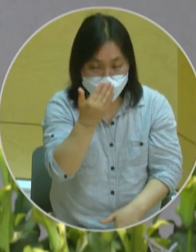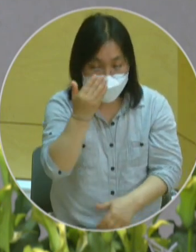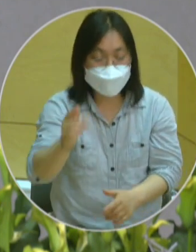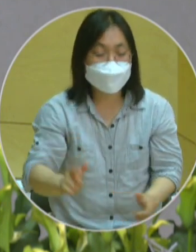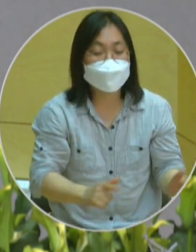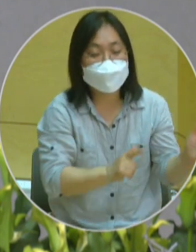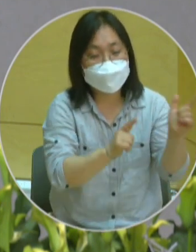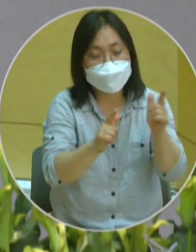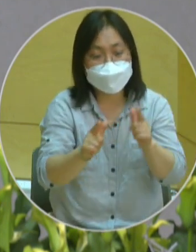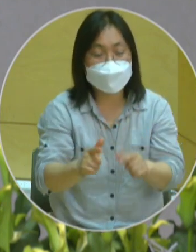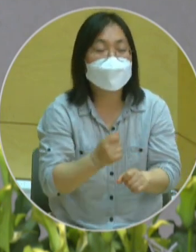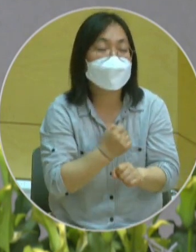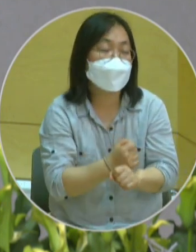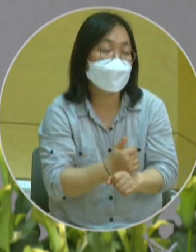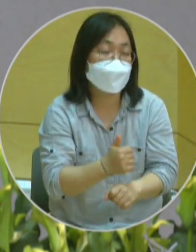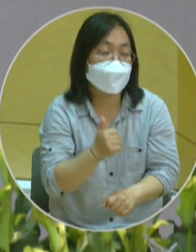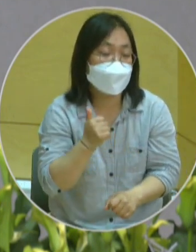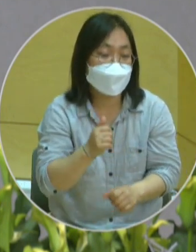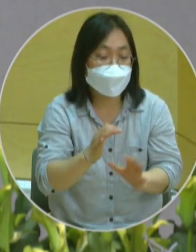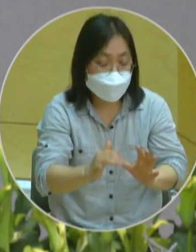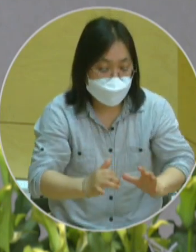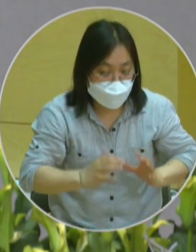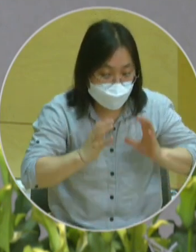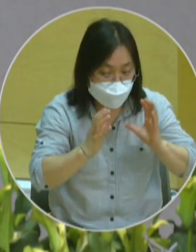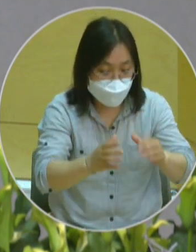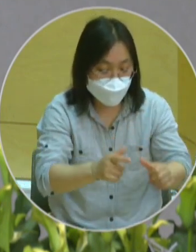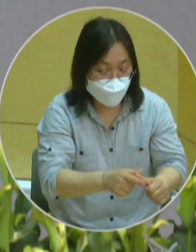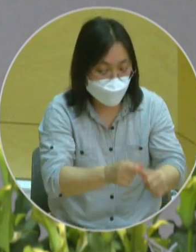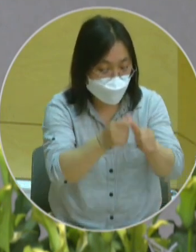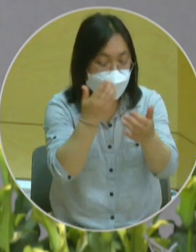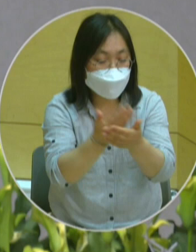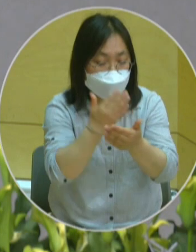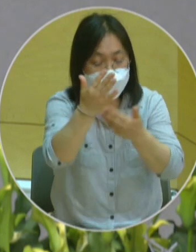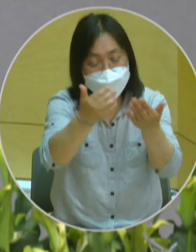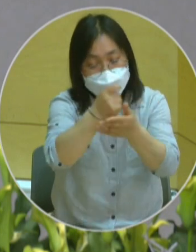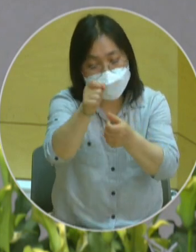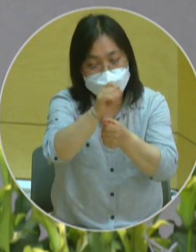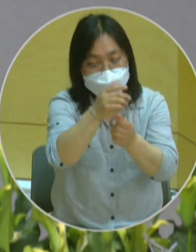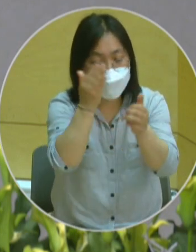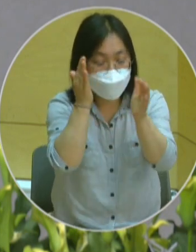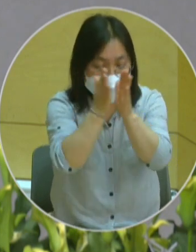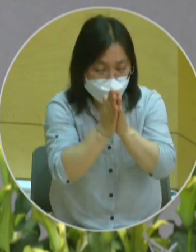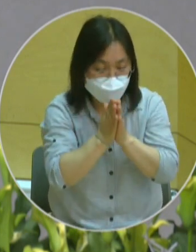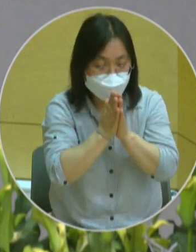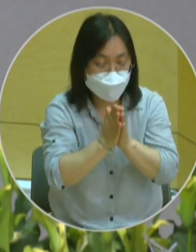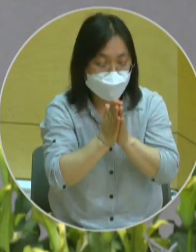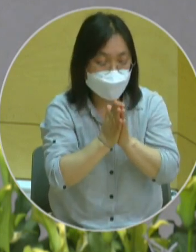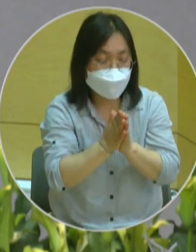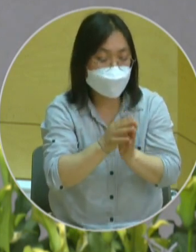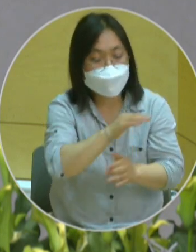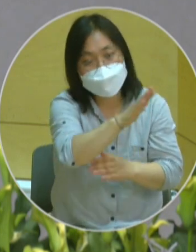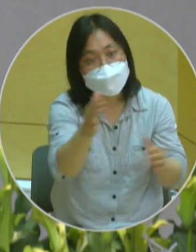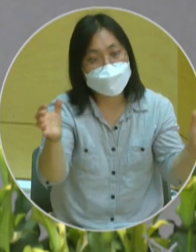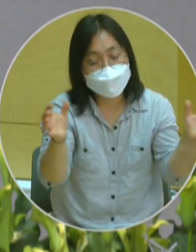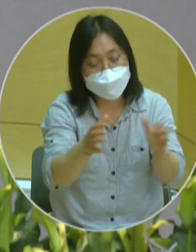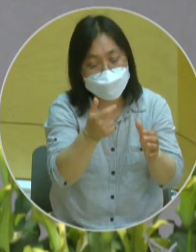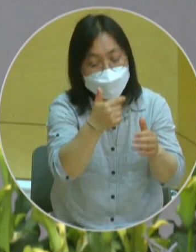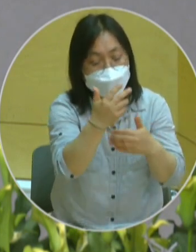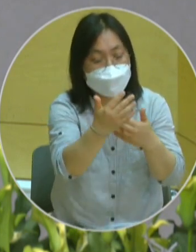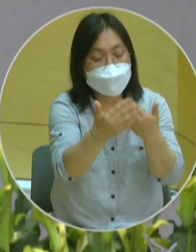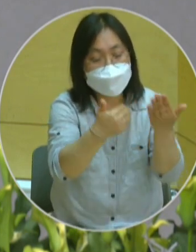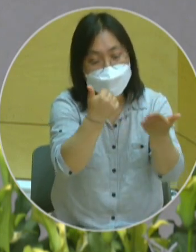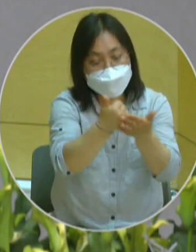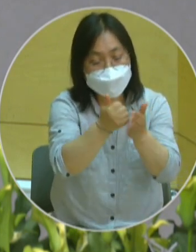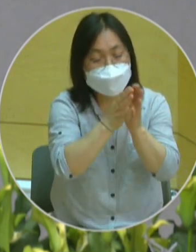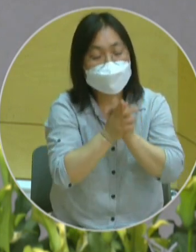살자고, 그리고 이 나라를 구해달라고 하나님 앞에 우리가 함께 기도하자고, 그들이 함께 하나님 앞에 기도했어요. 책임지고 이